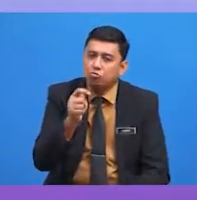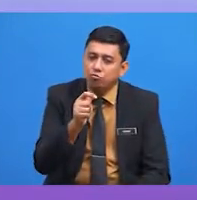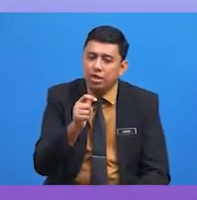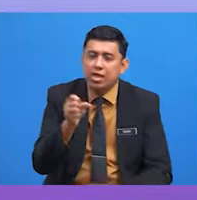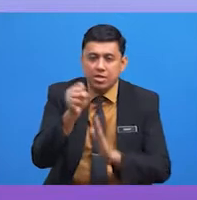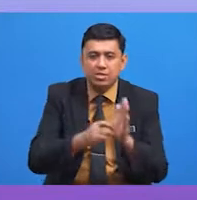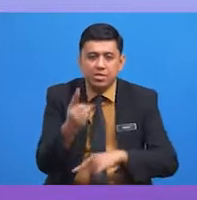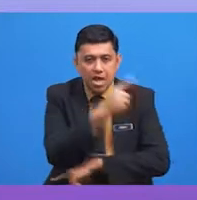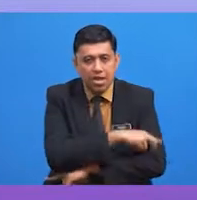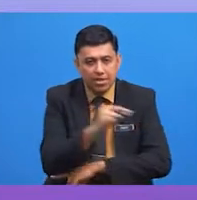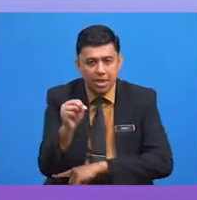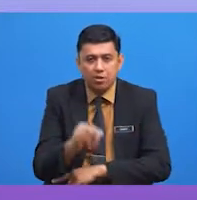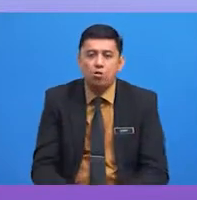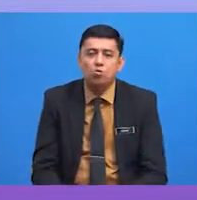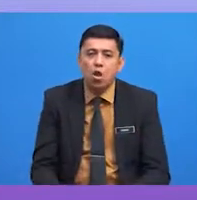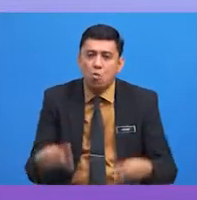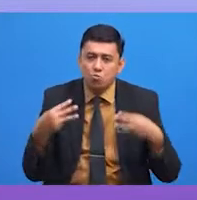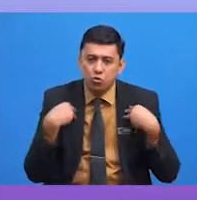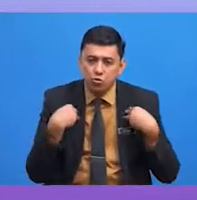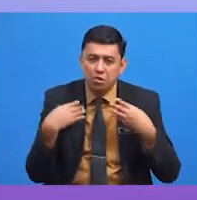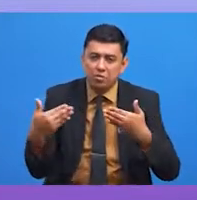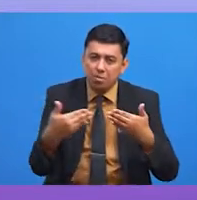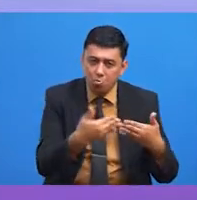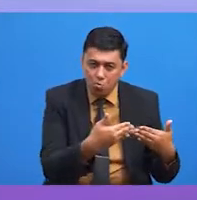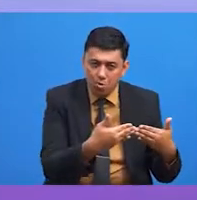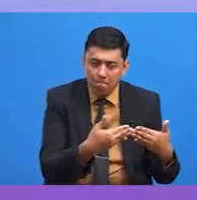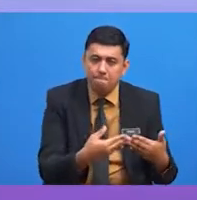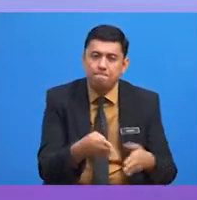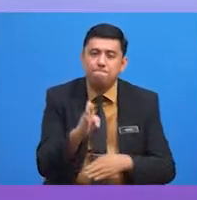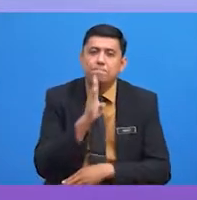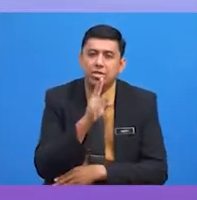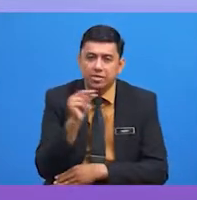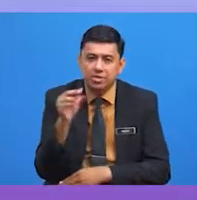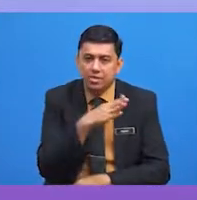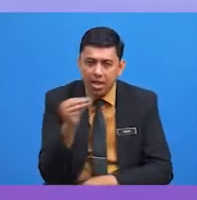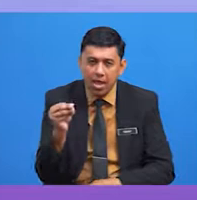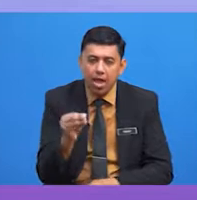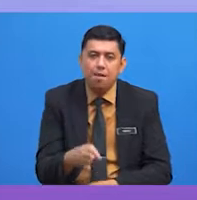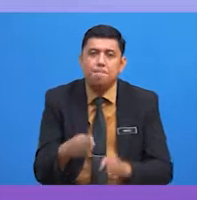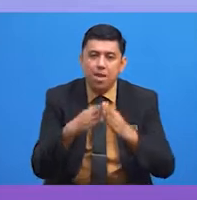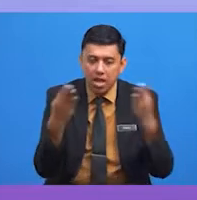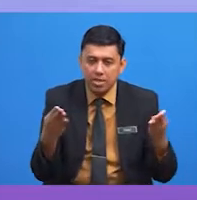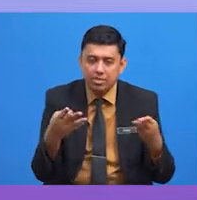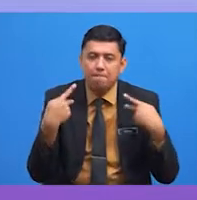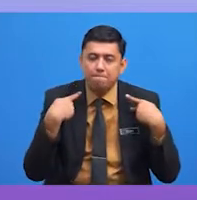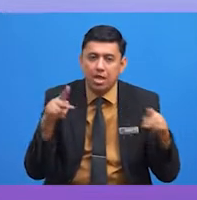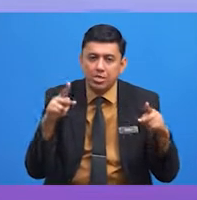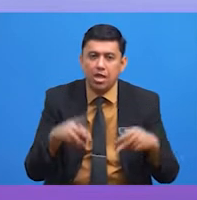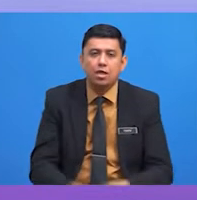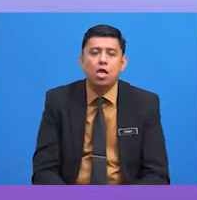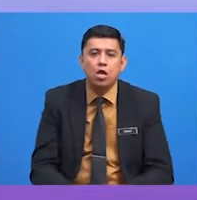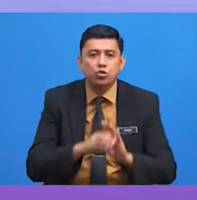pertuturan seharian. Wujud variasi basahan dan bahasa pasar.